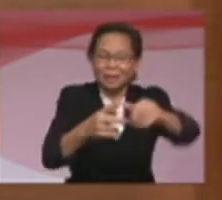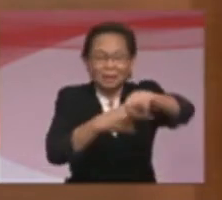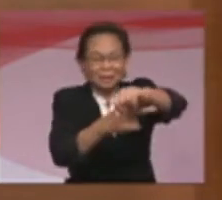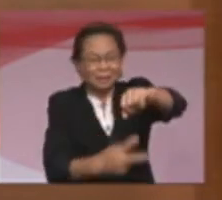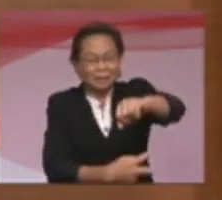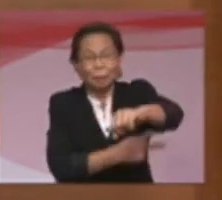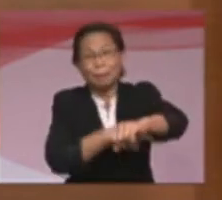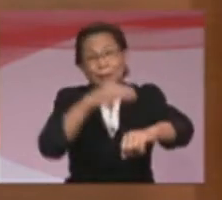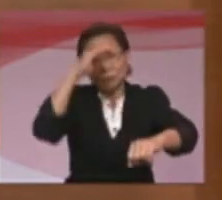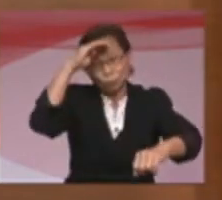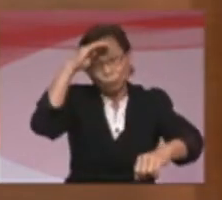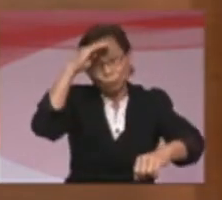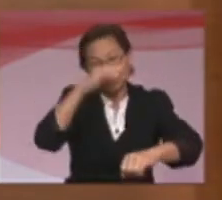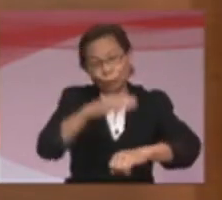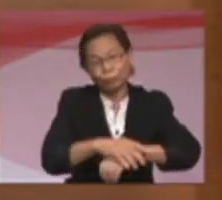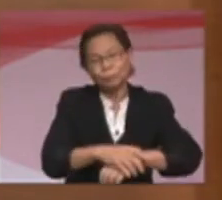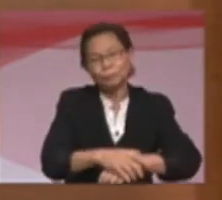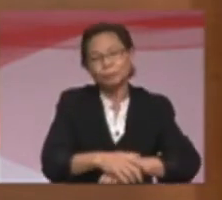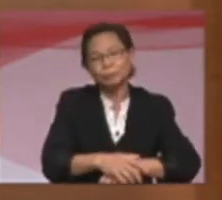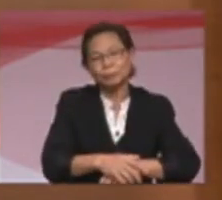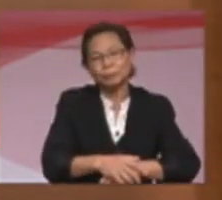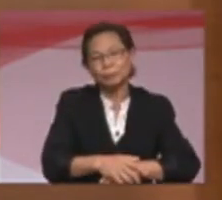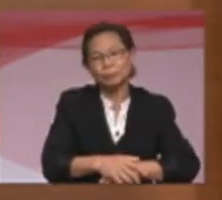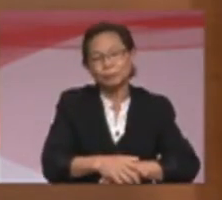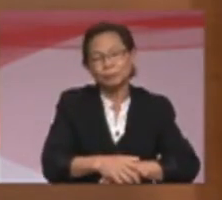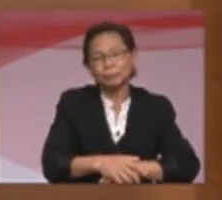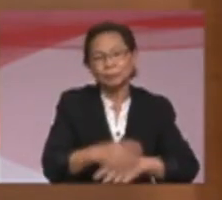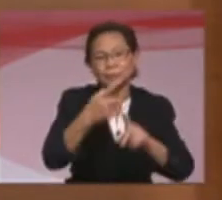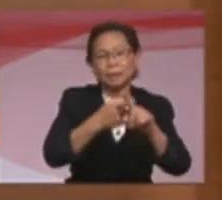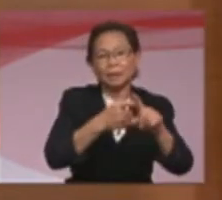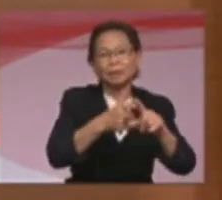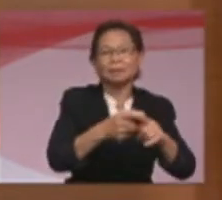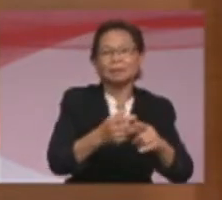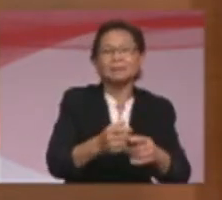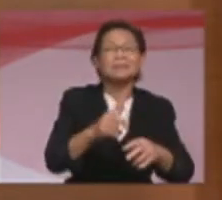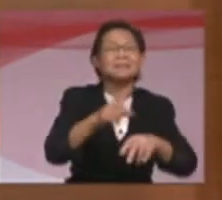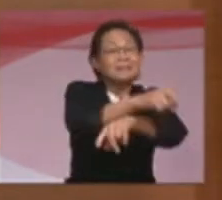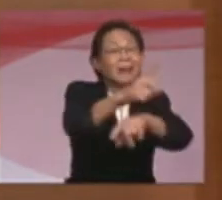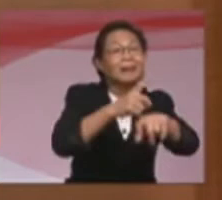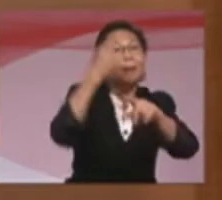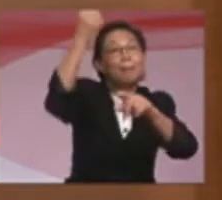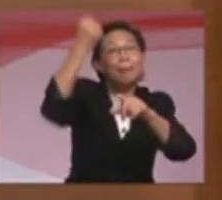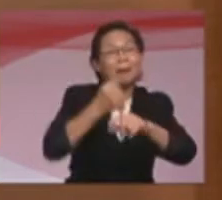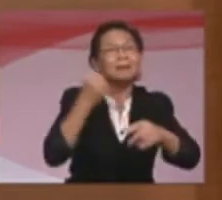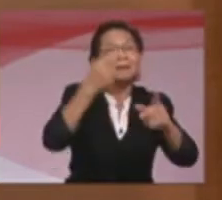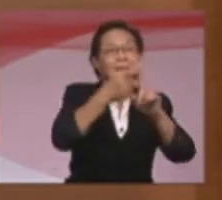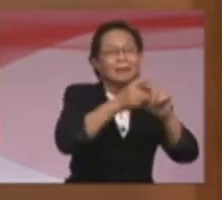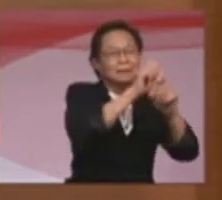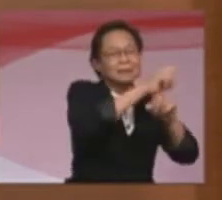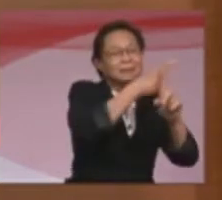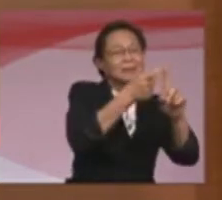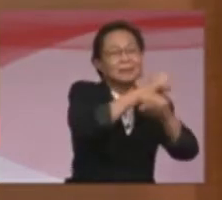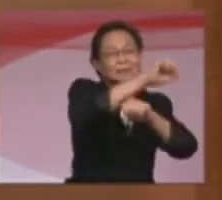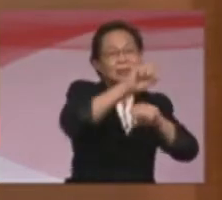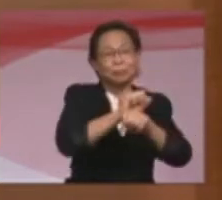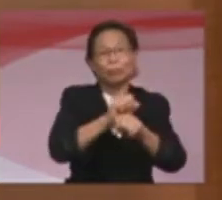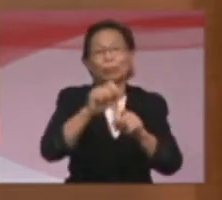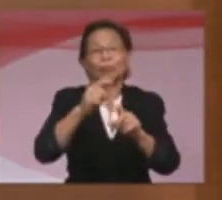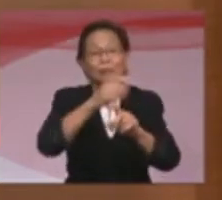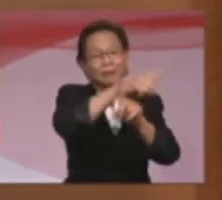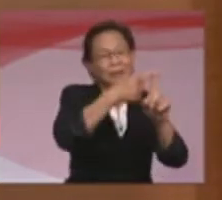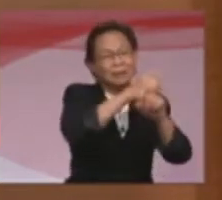Johor, ya, daripada Singapura ke Johor Bahru. Mereka yang tiba daripada mana-mana sekalipun